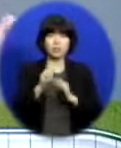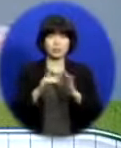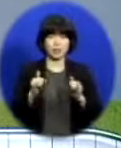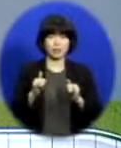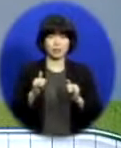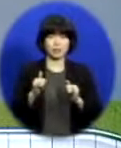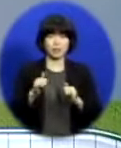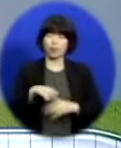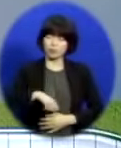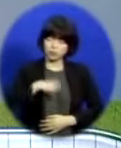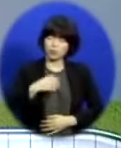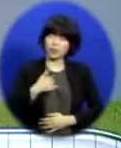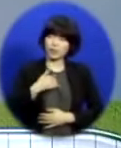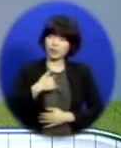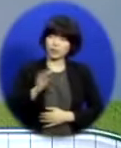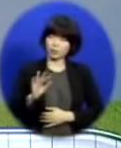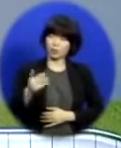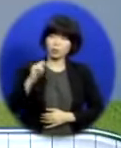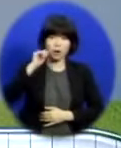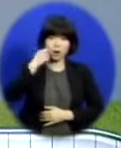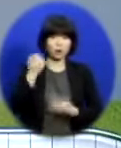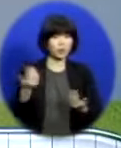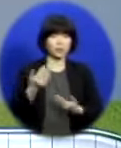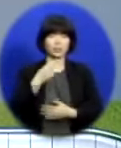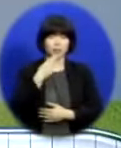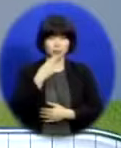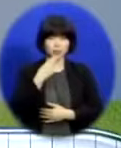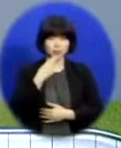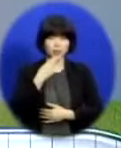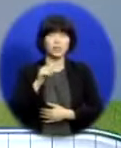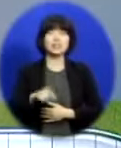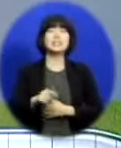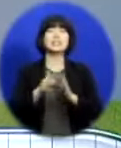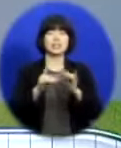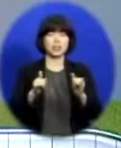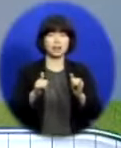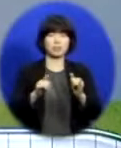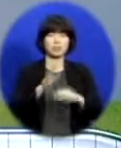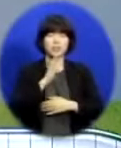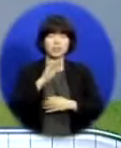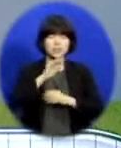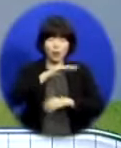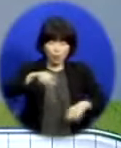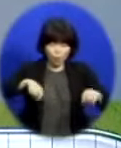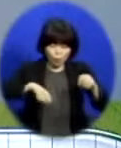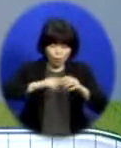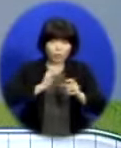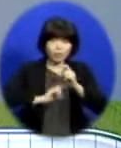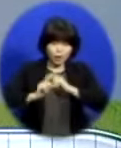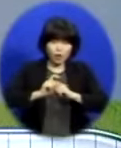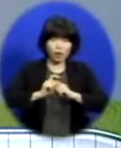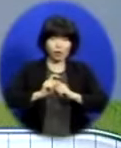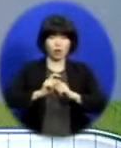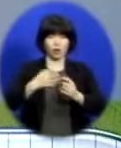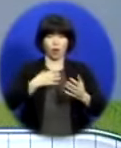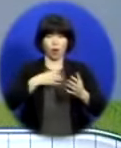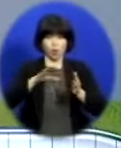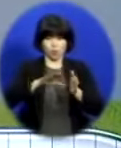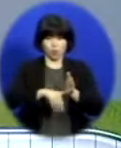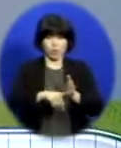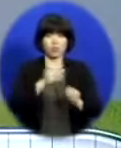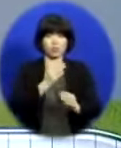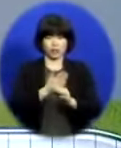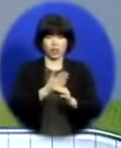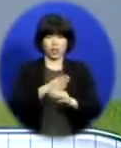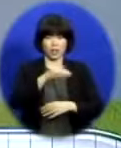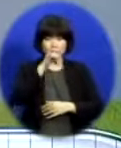뭐 그 어려운 일이 없어 이런 분들은 사실은 훨씬 더 위기 가운데 처에 있다는 사실을